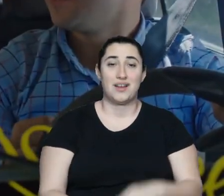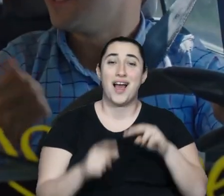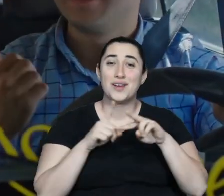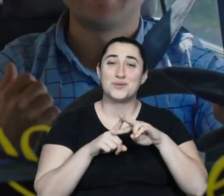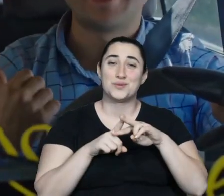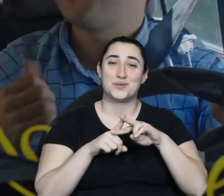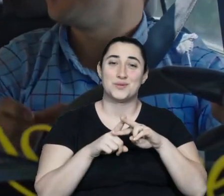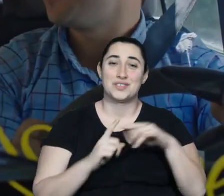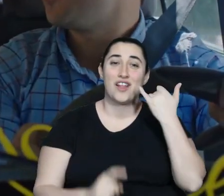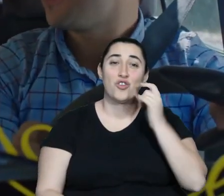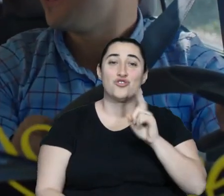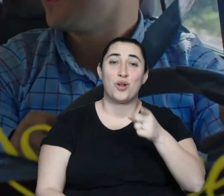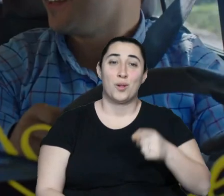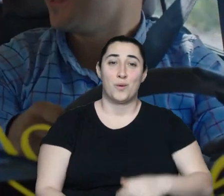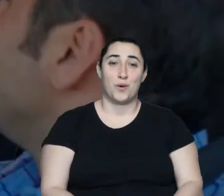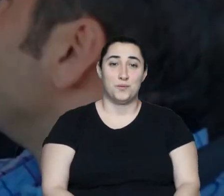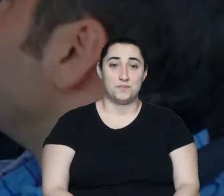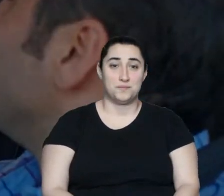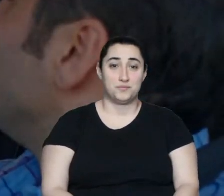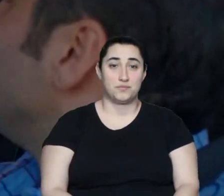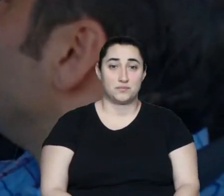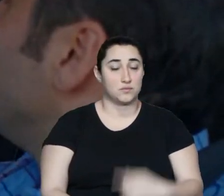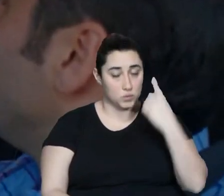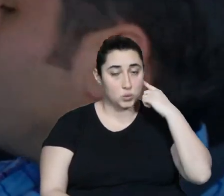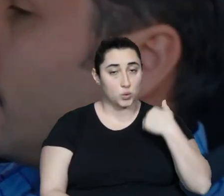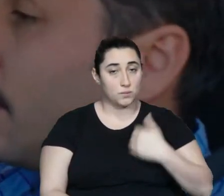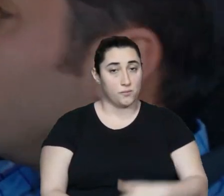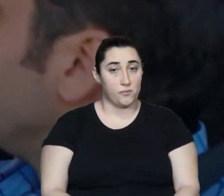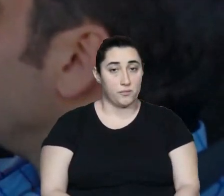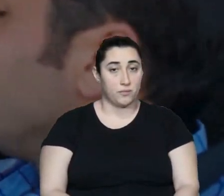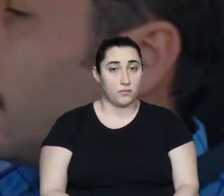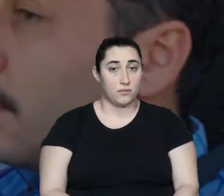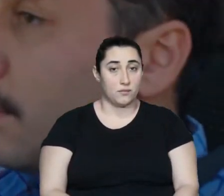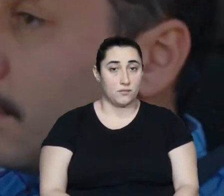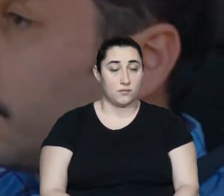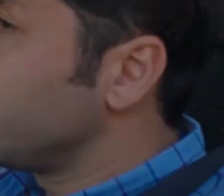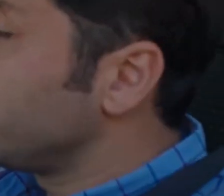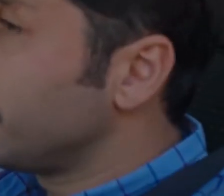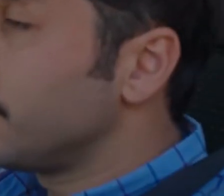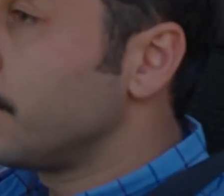Aysu, telefonun çalıyor da. Duydu.